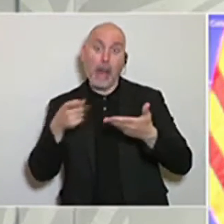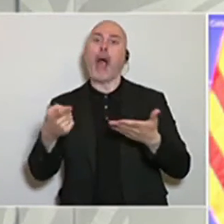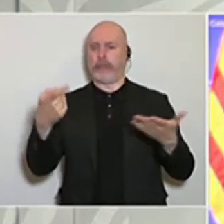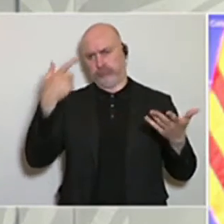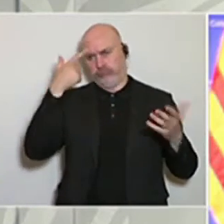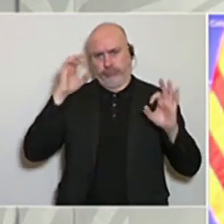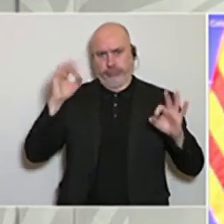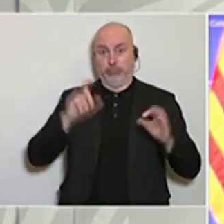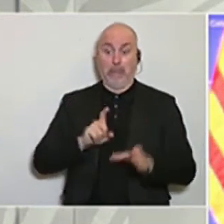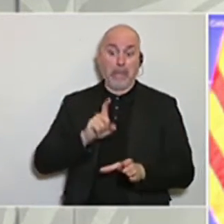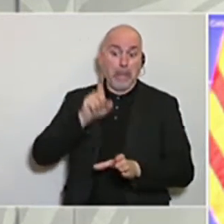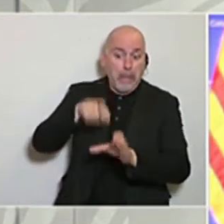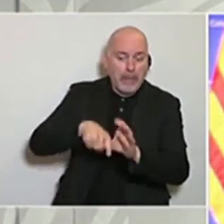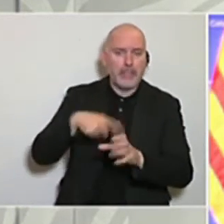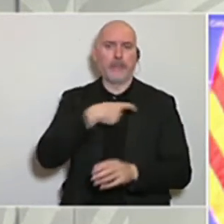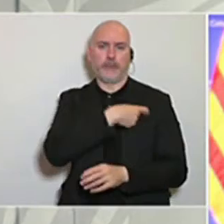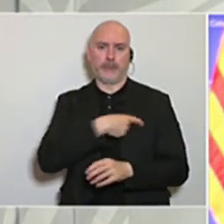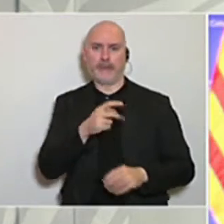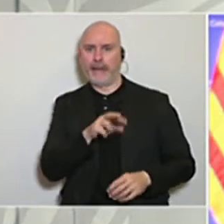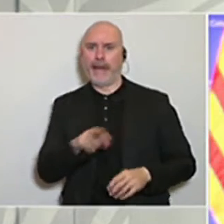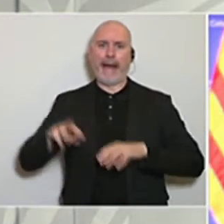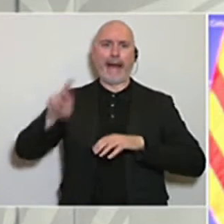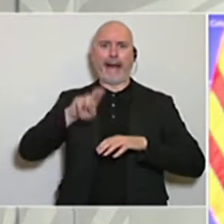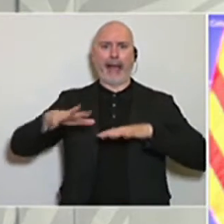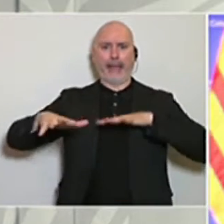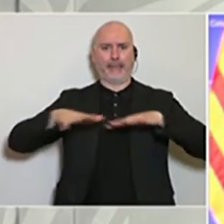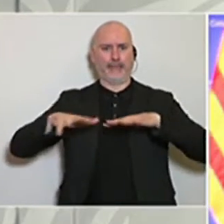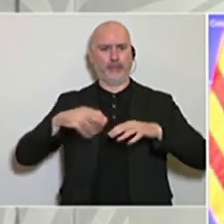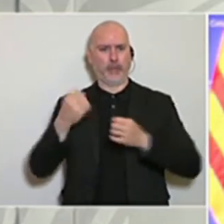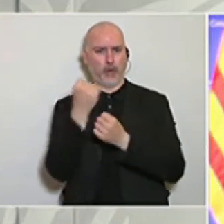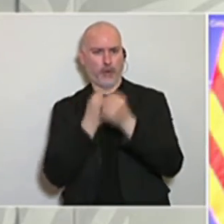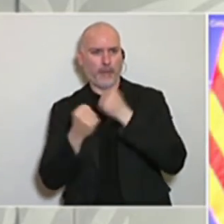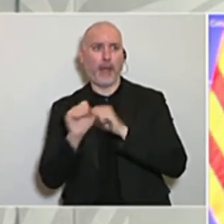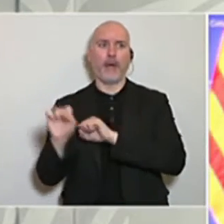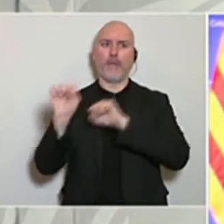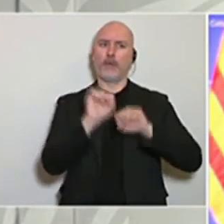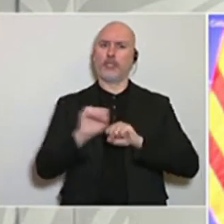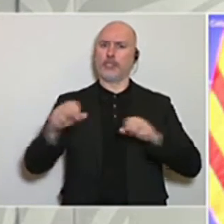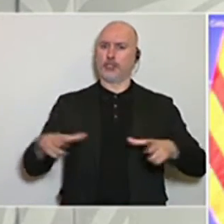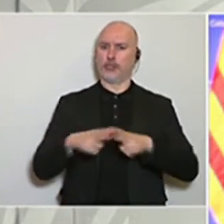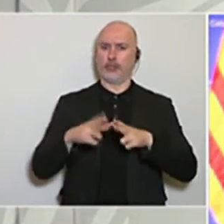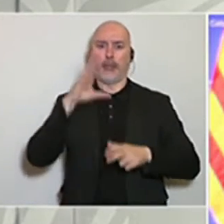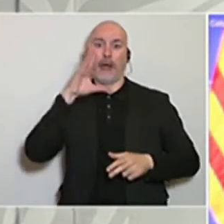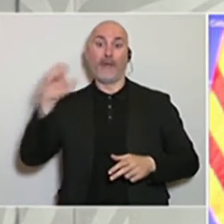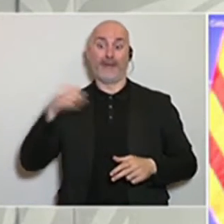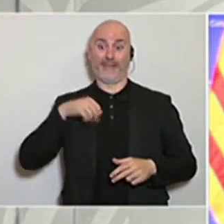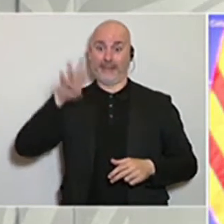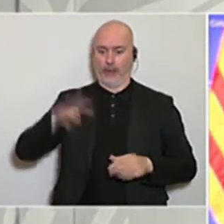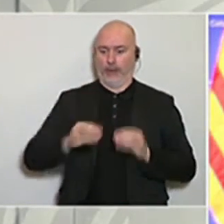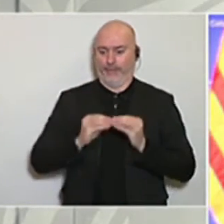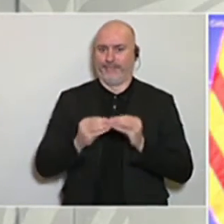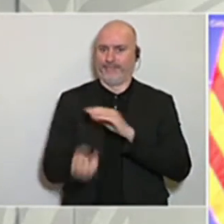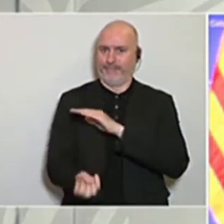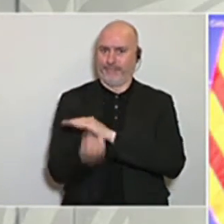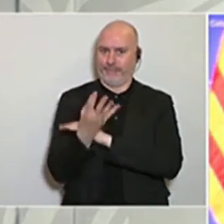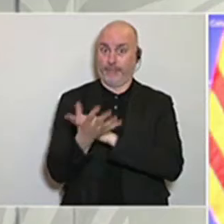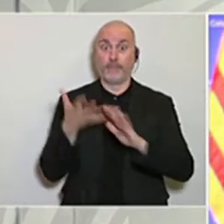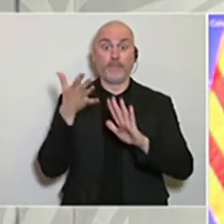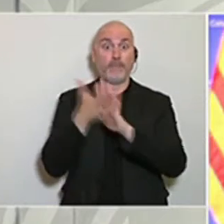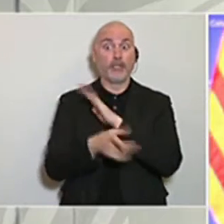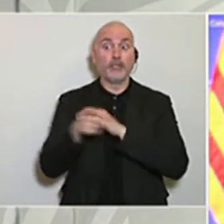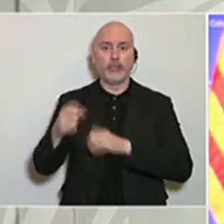participar d'aquesta comissió de reactivació econòmica i protecció social que el govern de Catalunya també ha creat. I per tant, en aquest sentit,